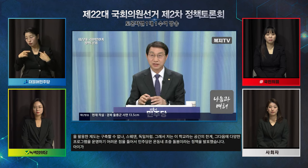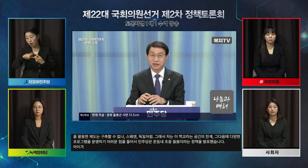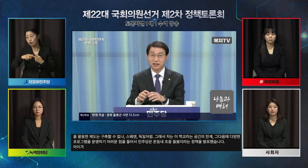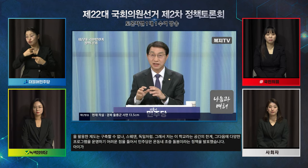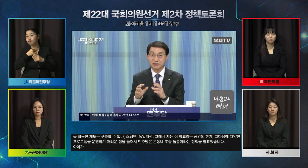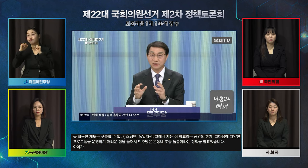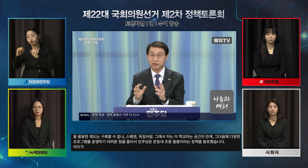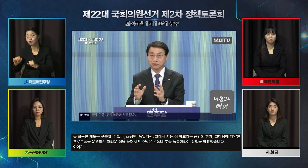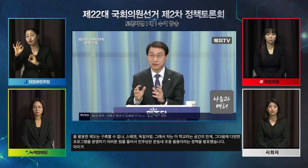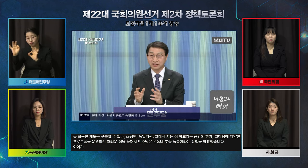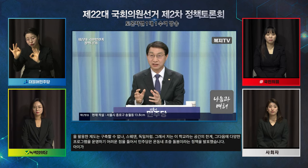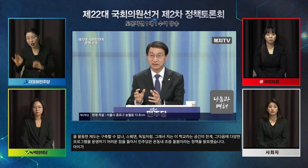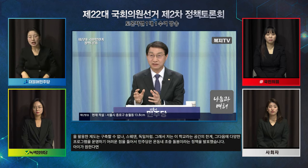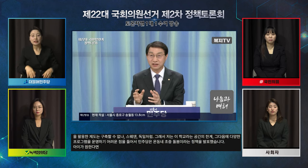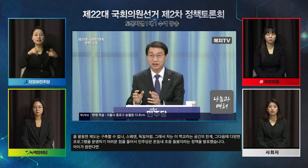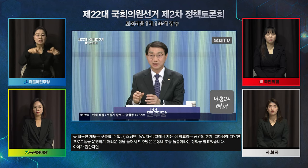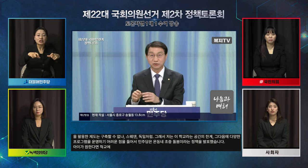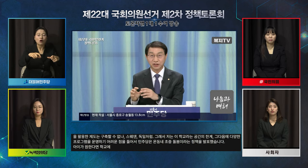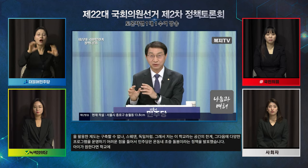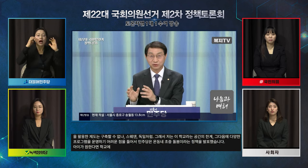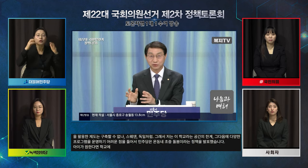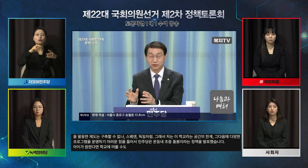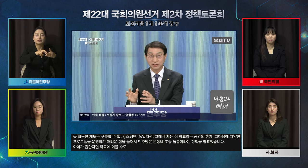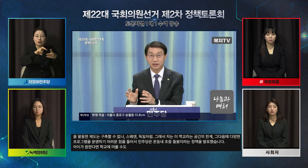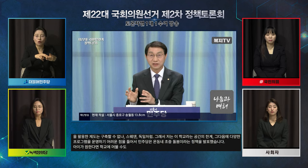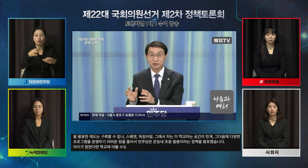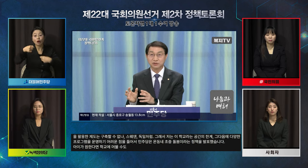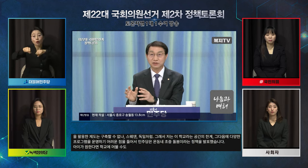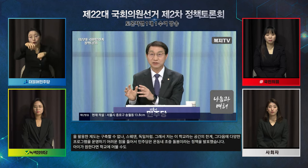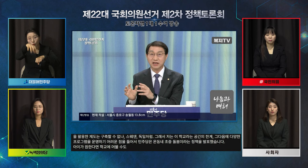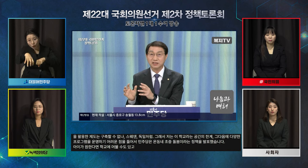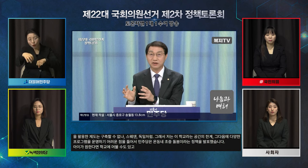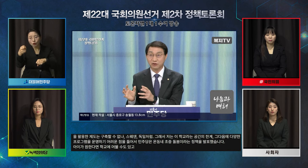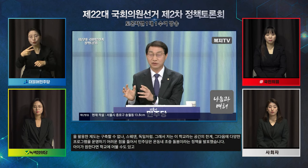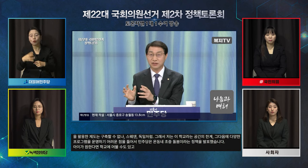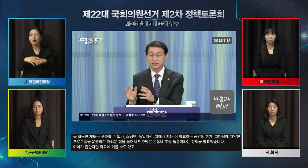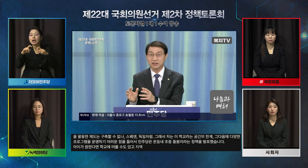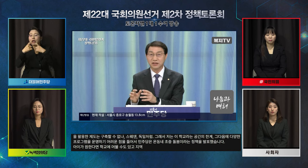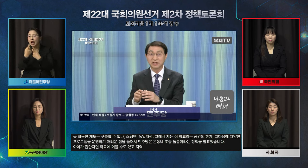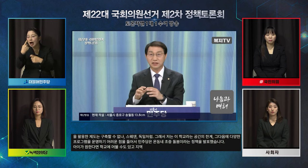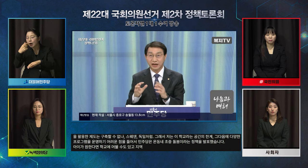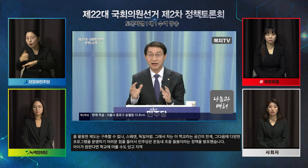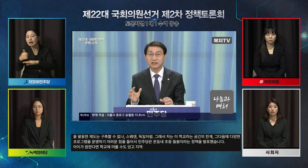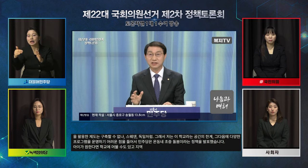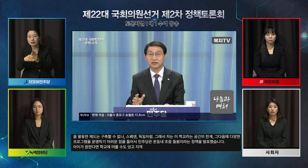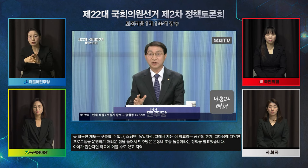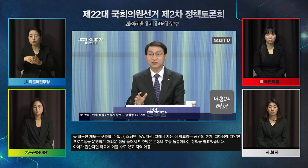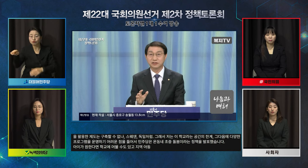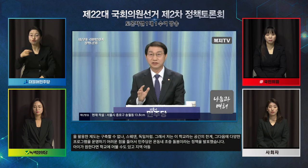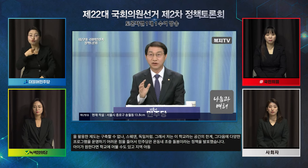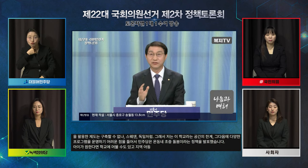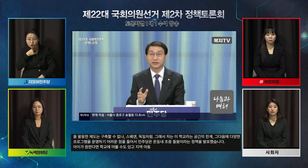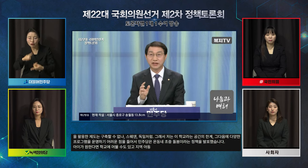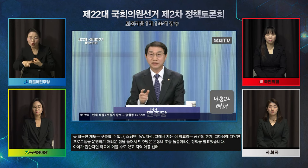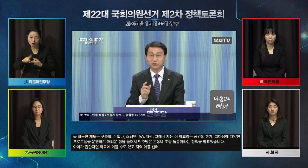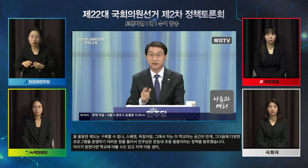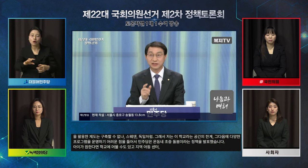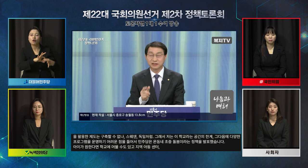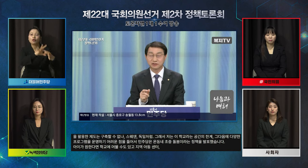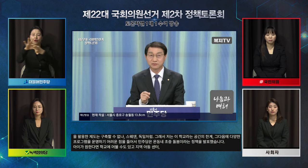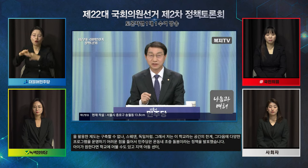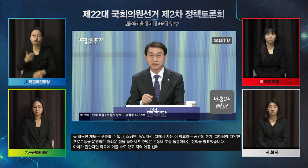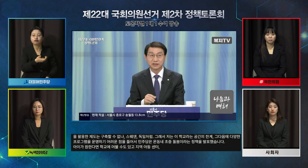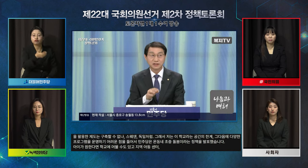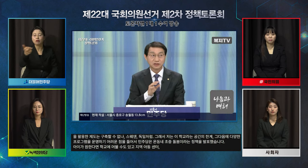지역사회의 지역아동센터라든가 또 태권도장 심지어는 사설 학원까지 다양한 자원을 연계하는